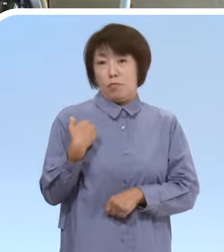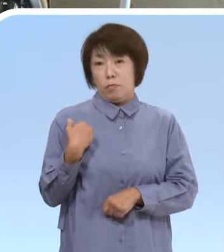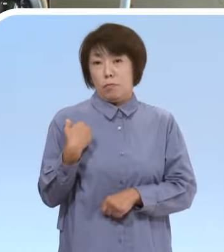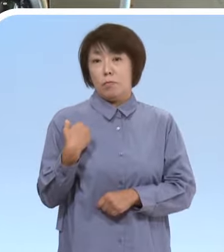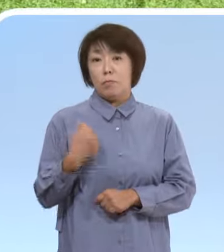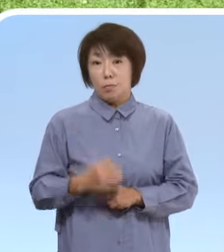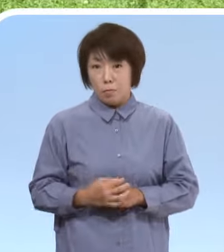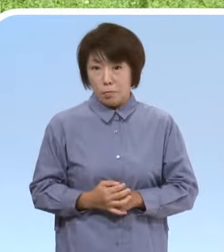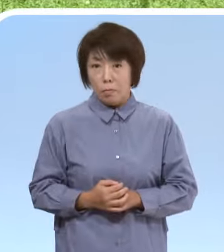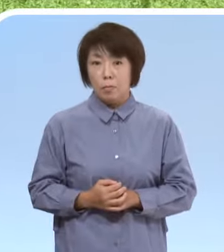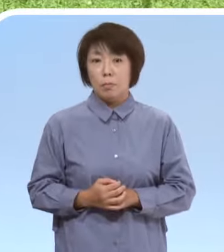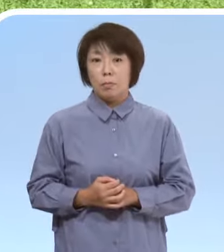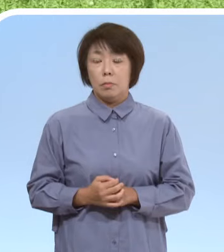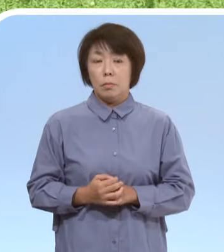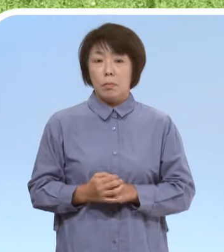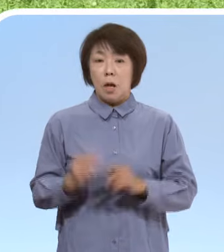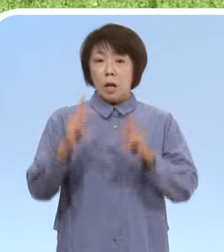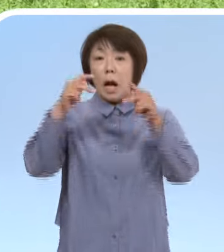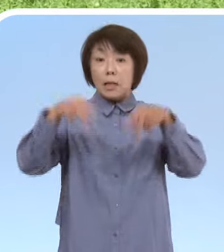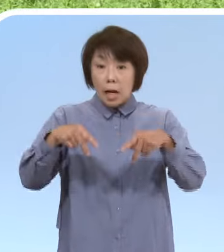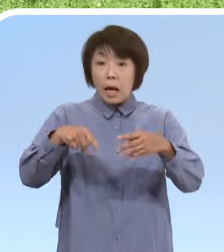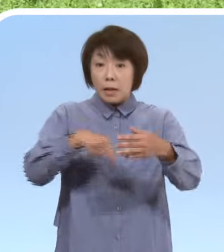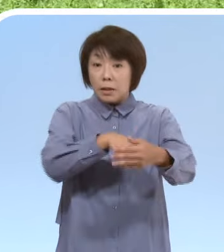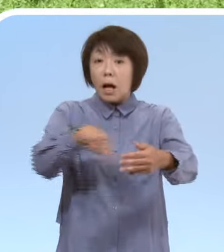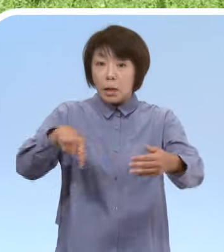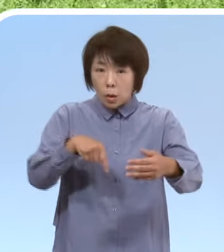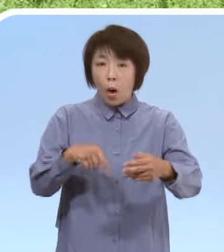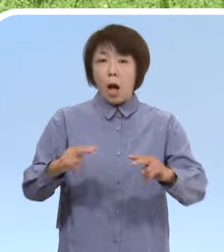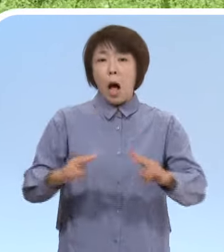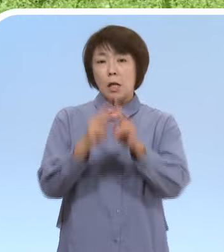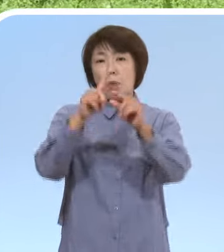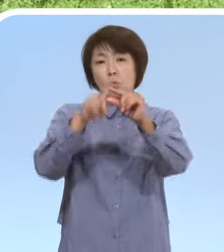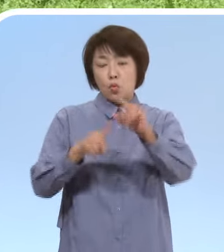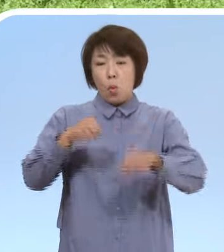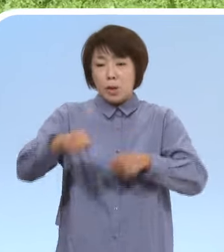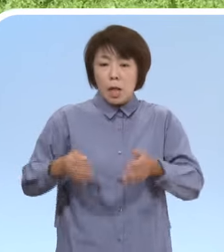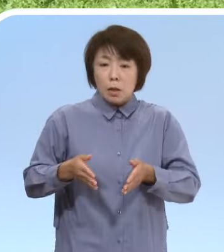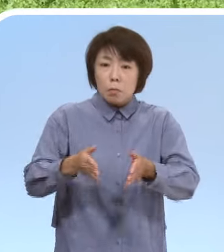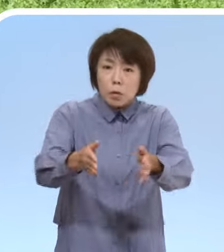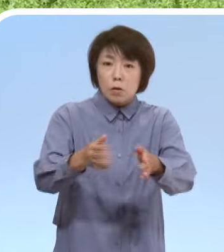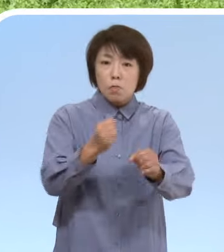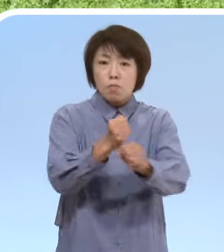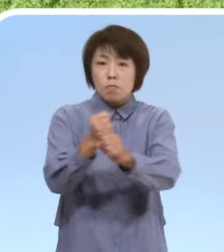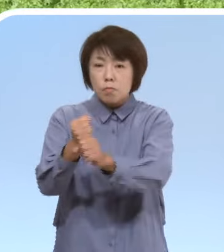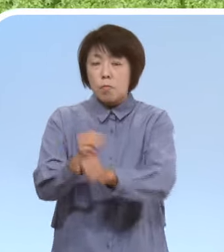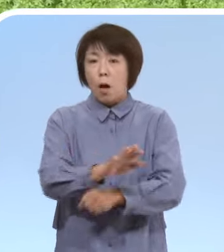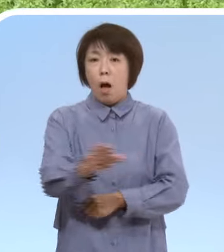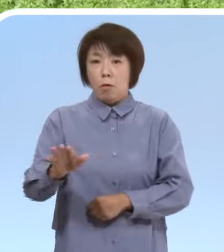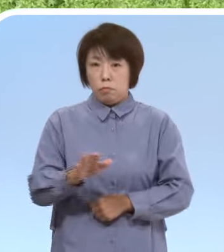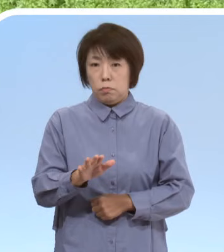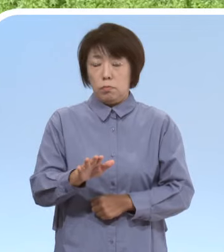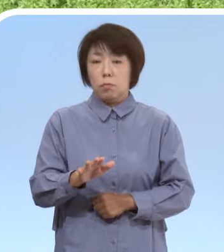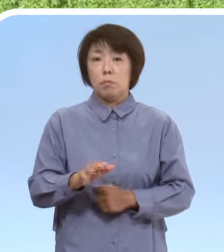。西市内には播磨中央自転車道という自転車用の道路も整備されてい